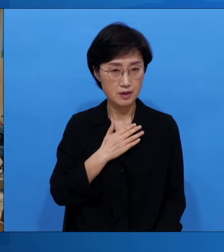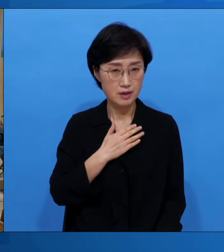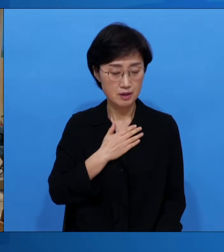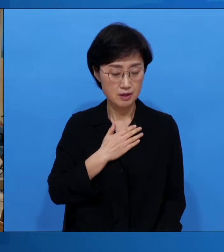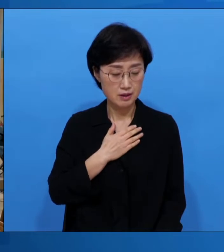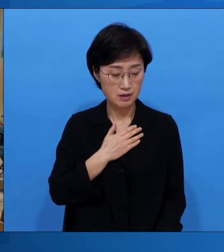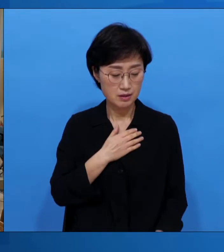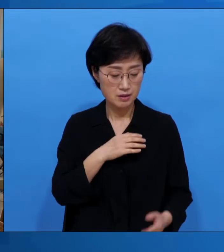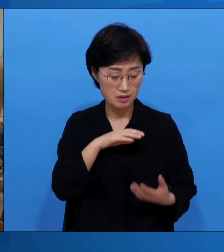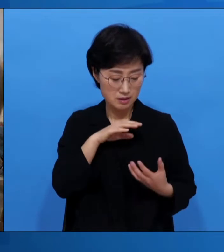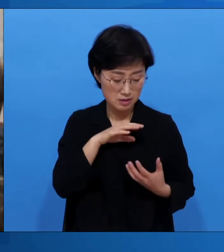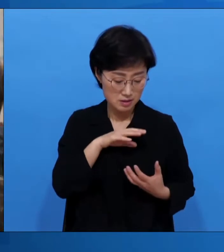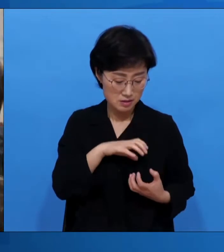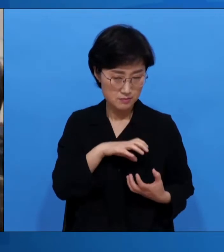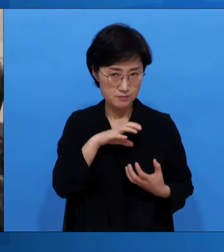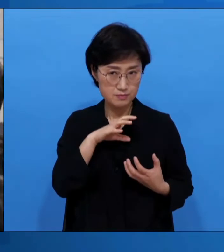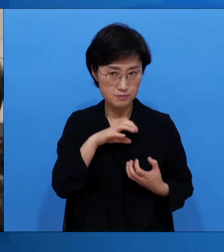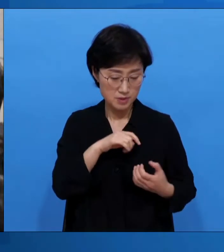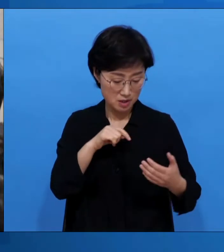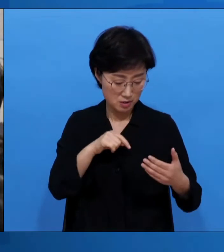내 심장 속에